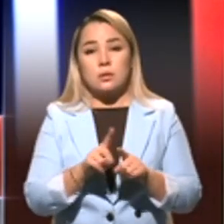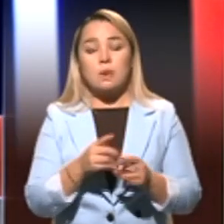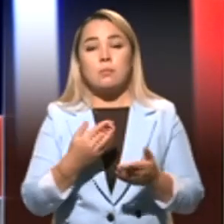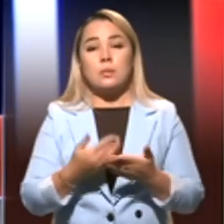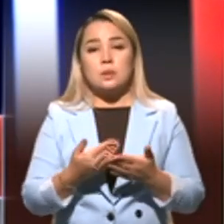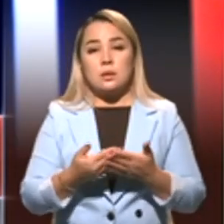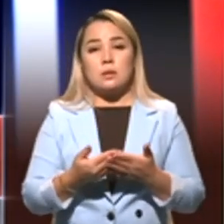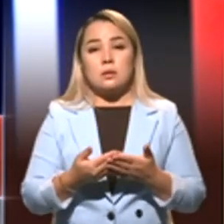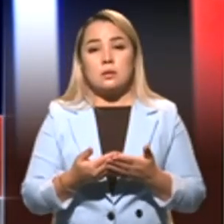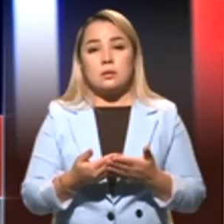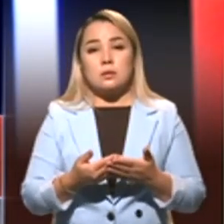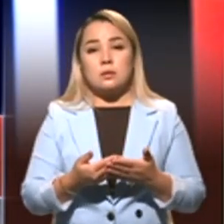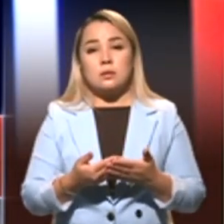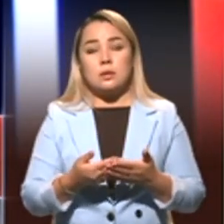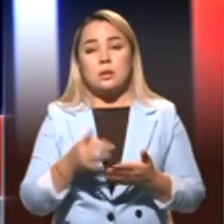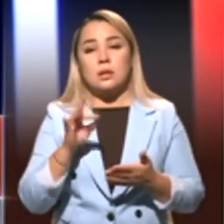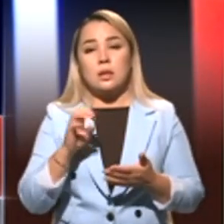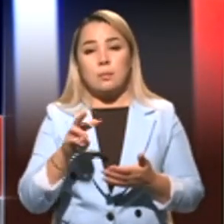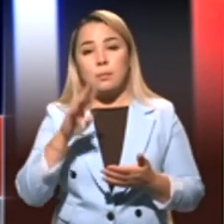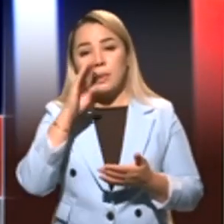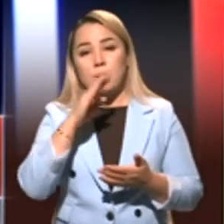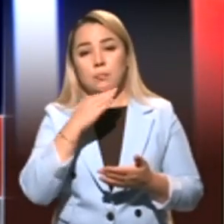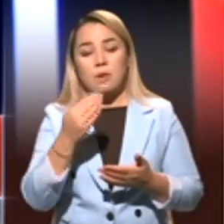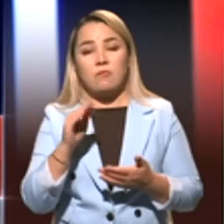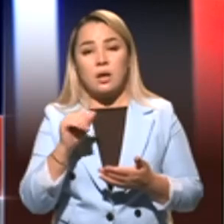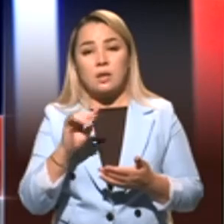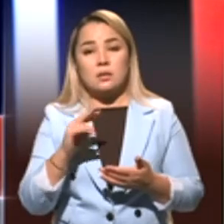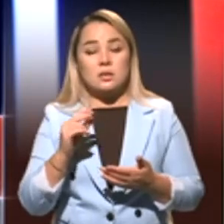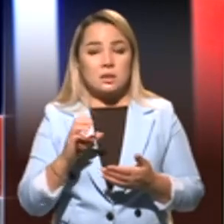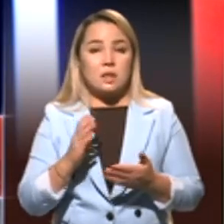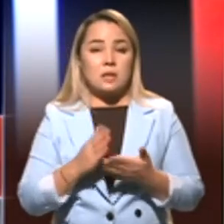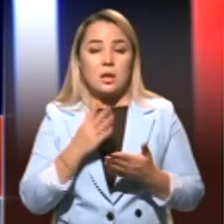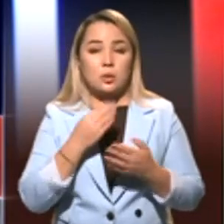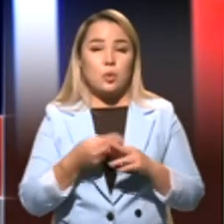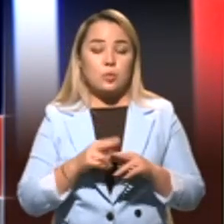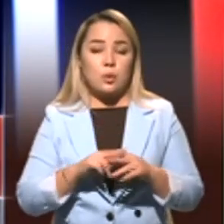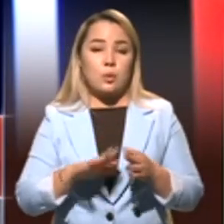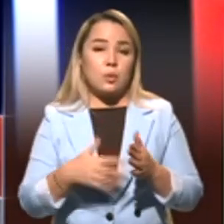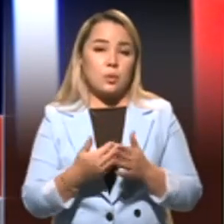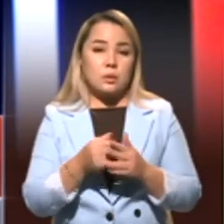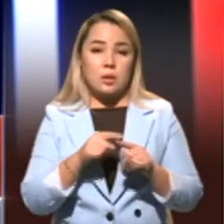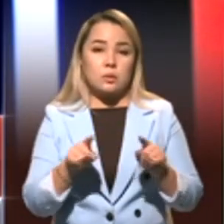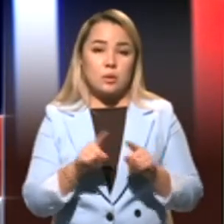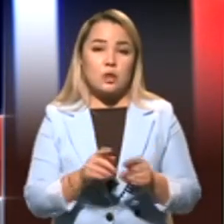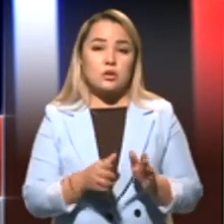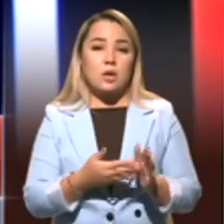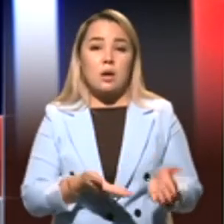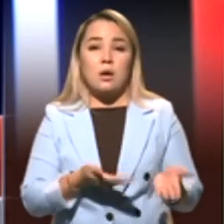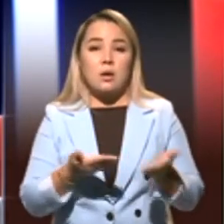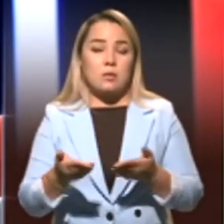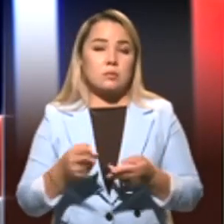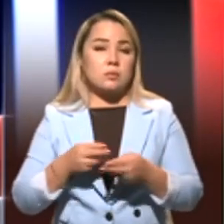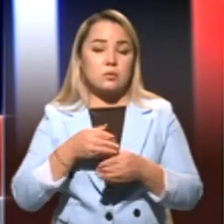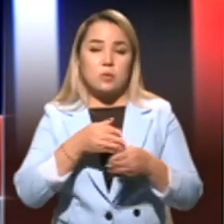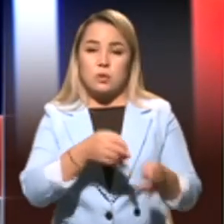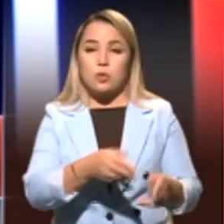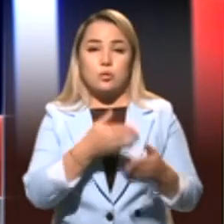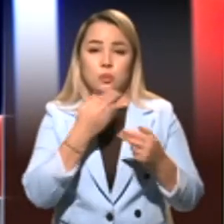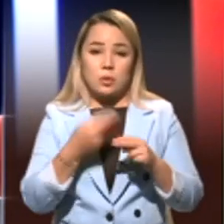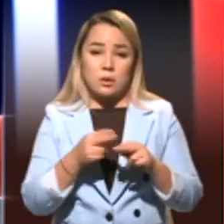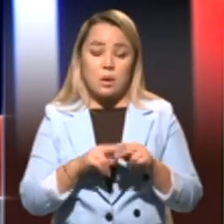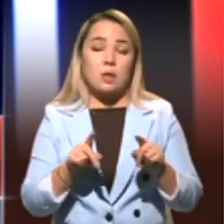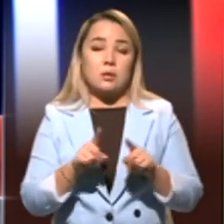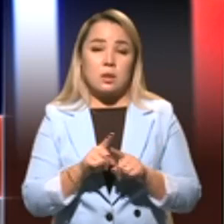Мысалға Рим папасы Франциск, кез келген Рим папасы осы уақытқа дейінгі ол шақырған жерін бәріне бара бермейді. Оның үстіне